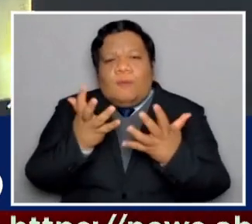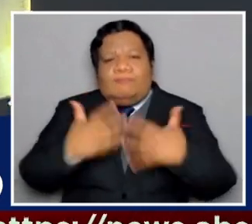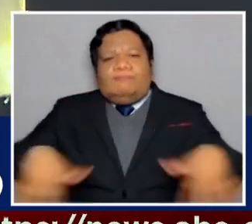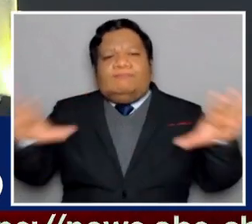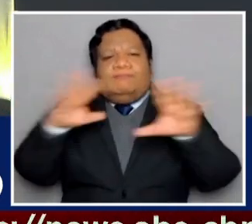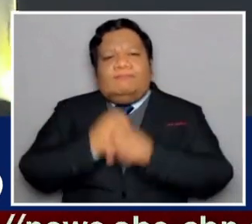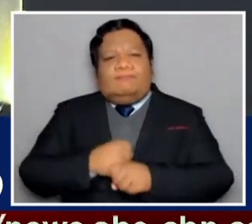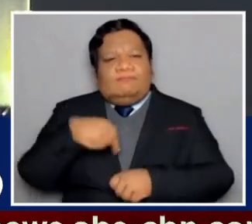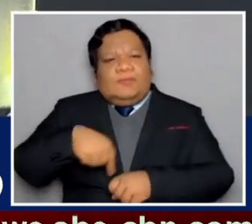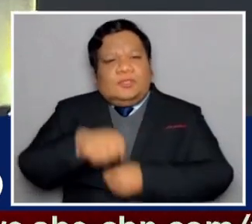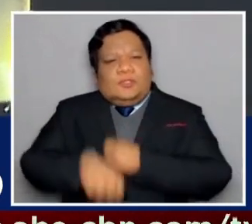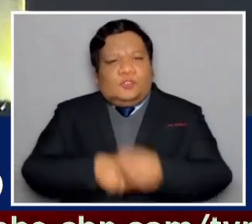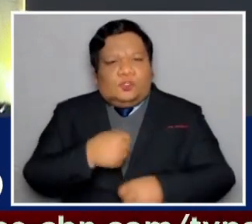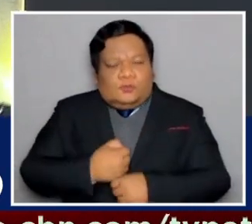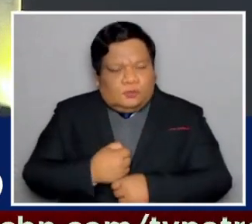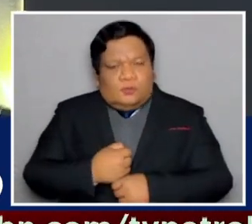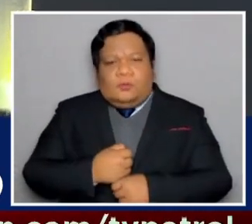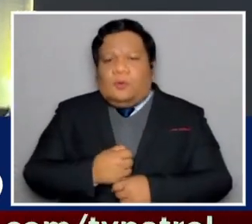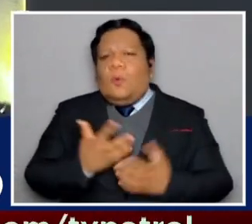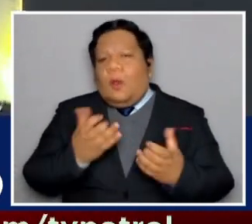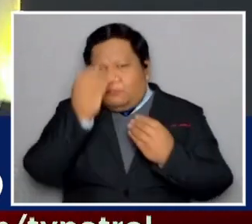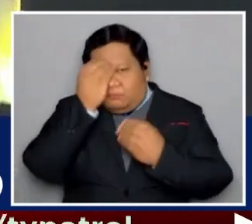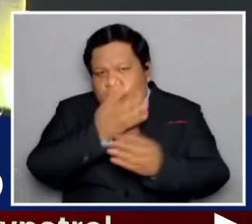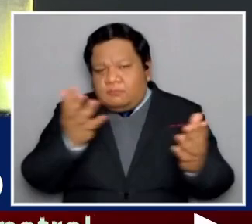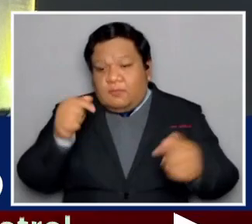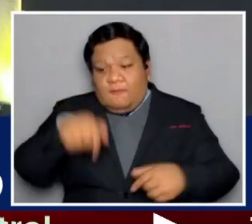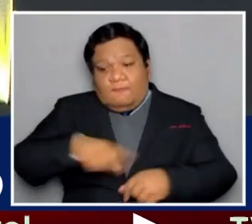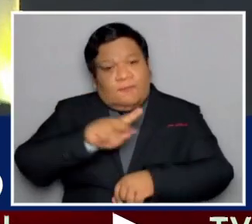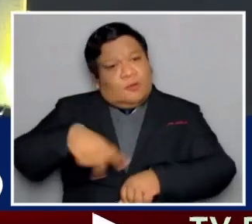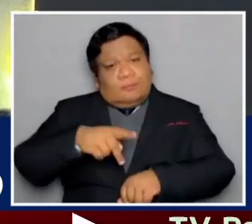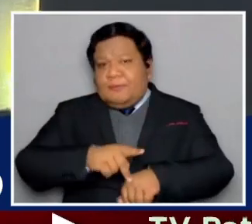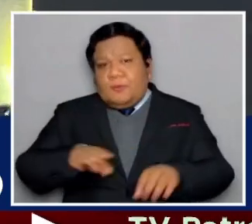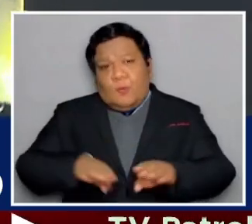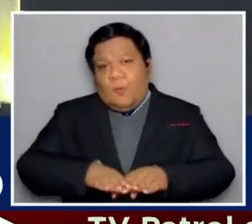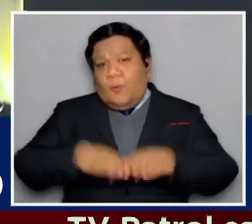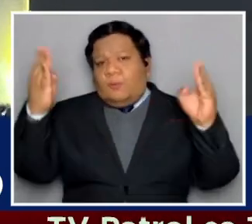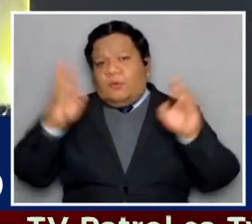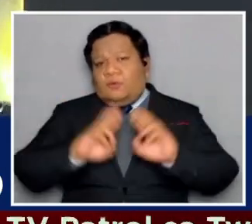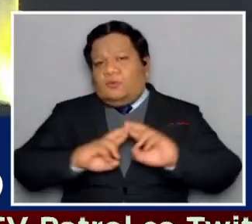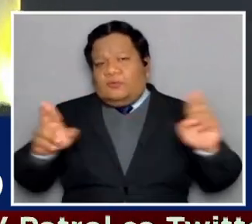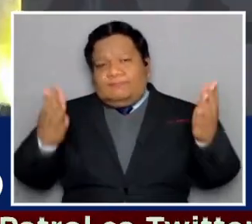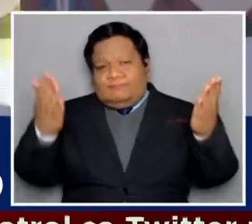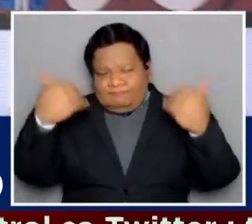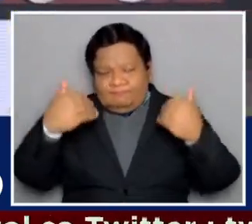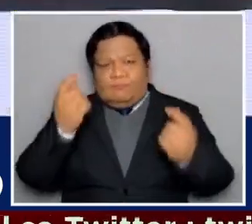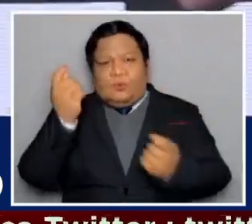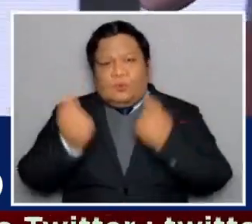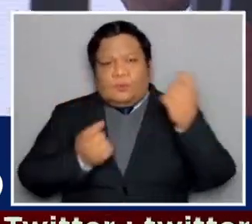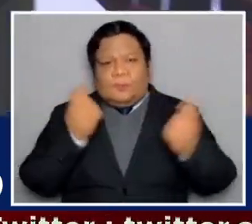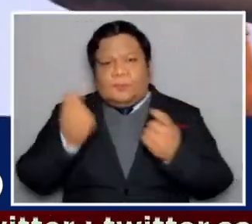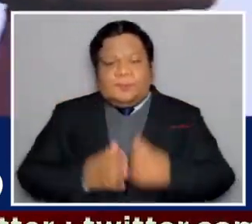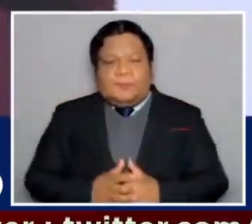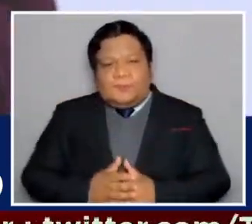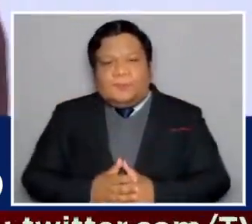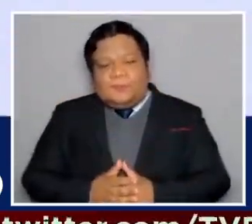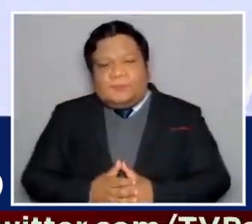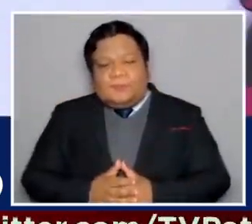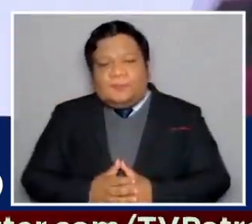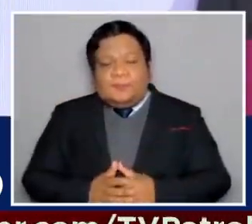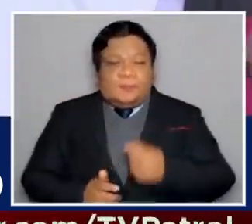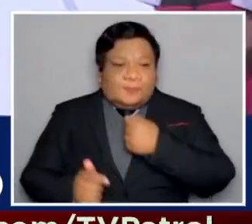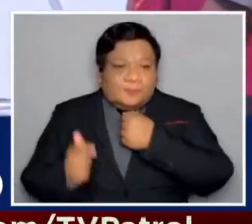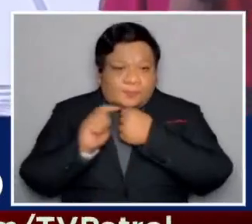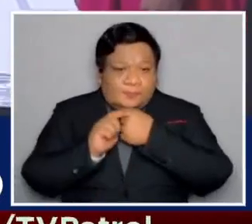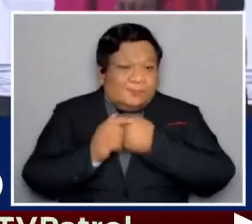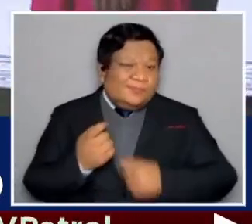we fully convey that the Philippines is open and ready to receive tourists. Katatapos rin lang ng